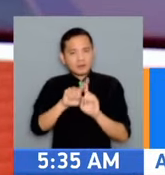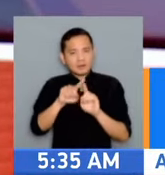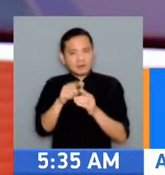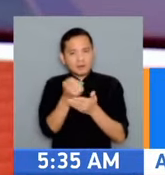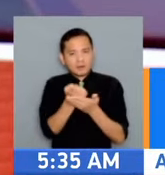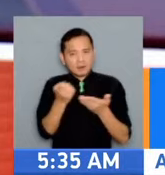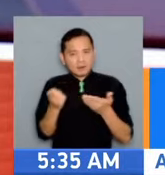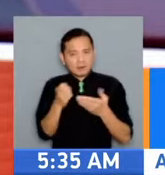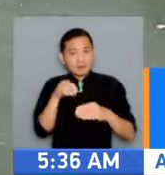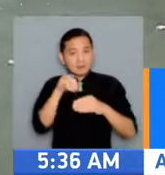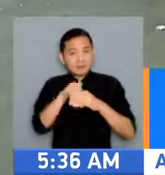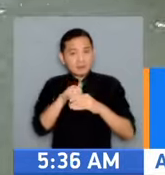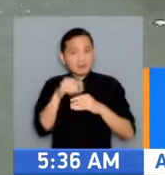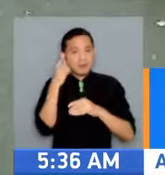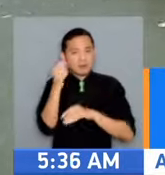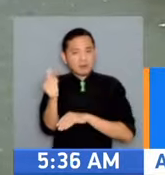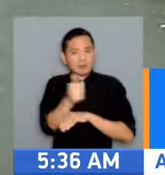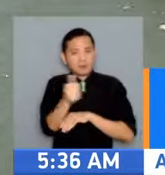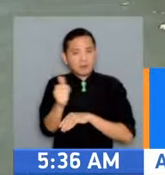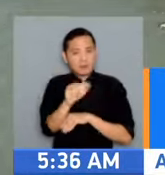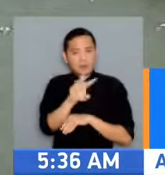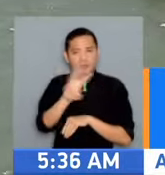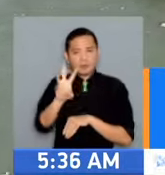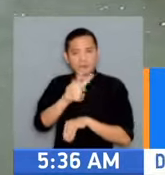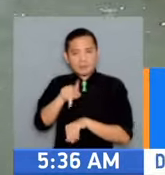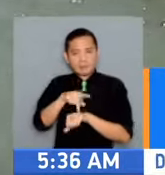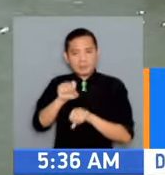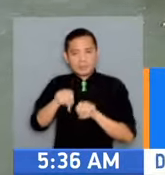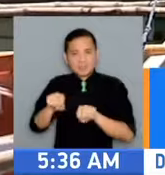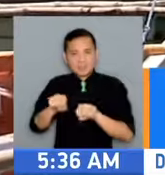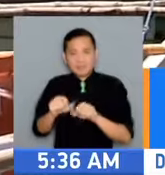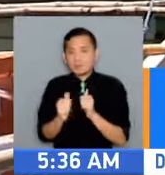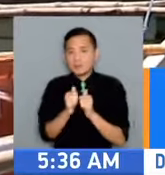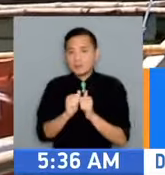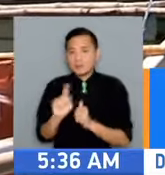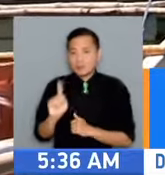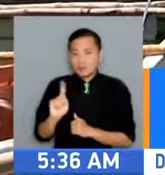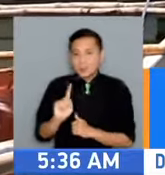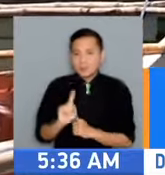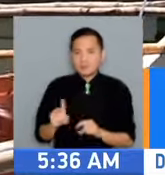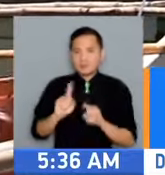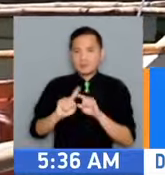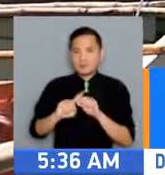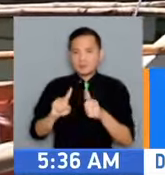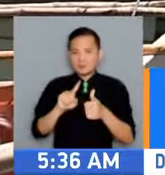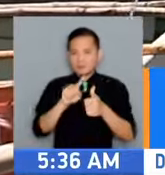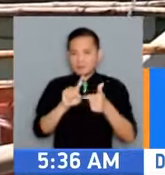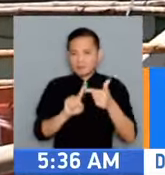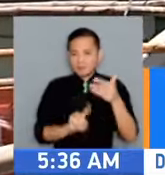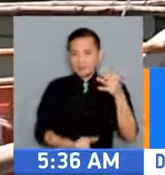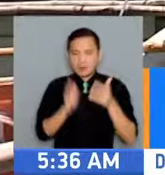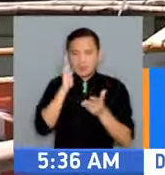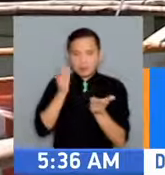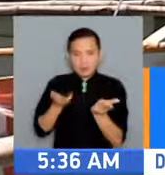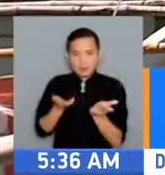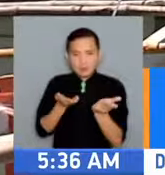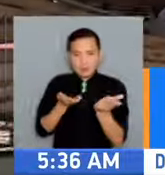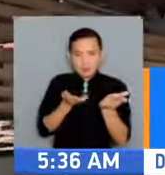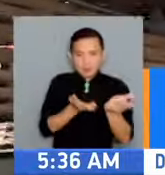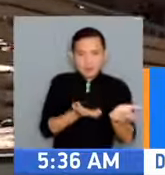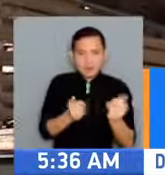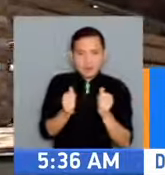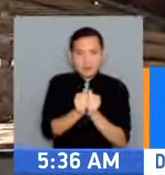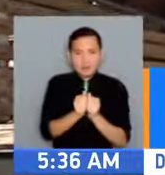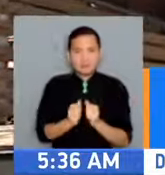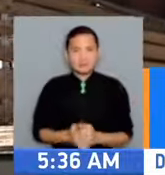Sea. Kasama nila ang Philippine Coast Guard, the Bureau of Fisheries and Aquatic Resources na magbabantay sa inilagay nilang 10 payaw